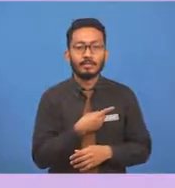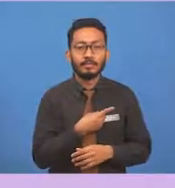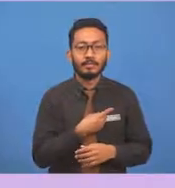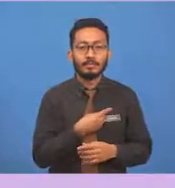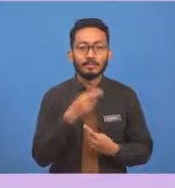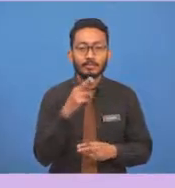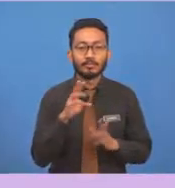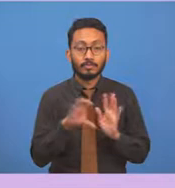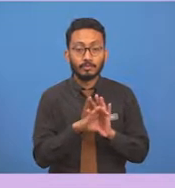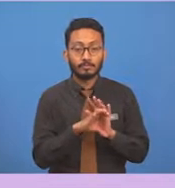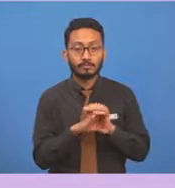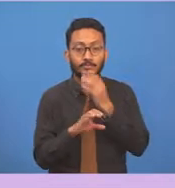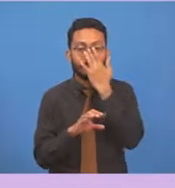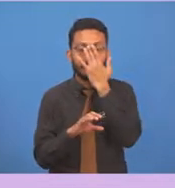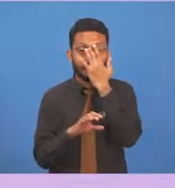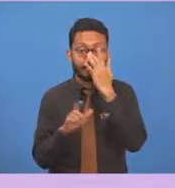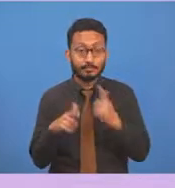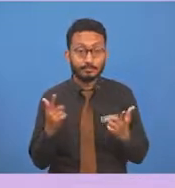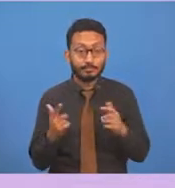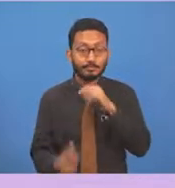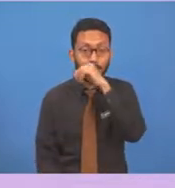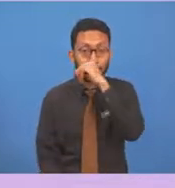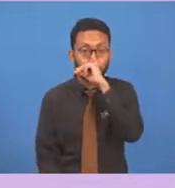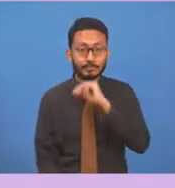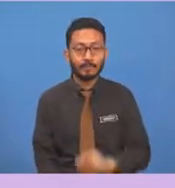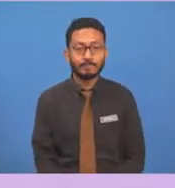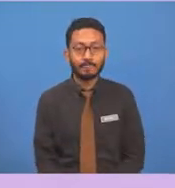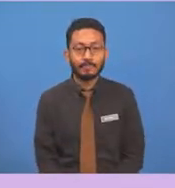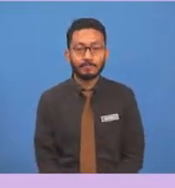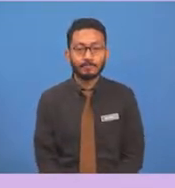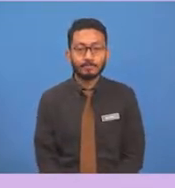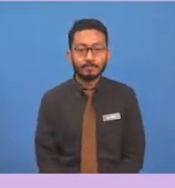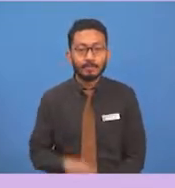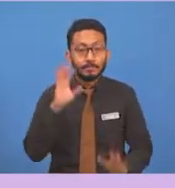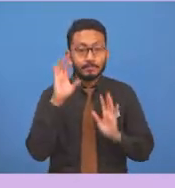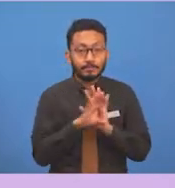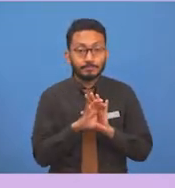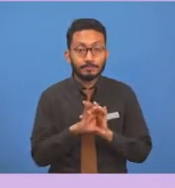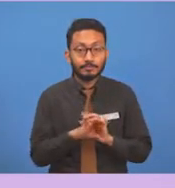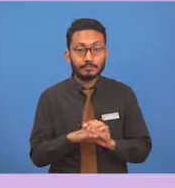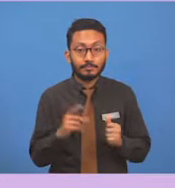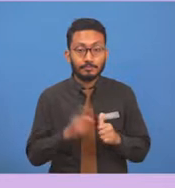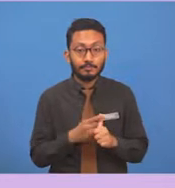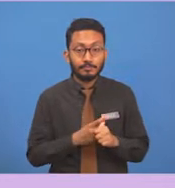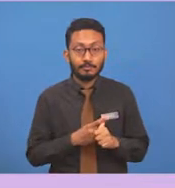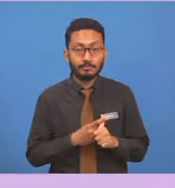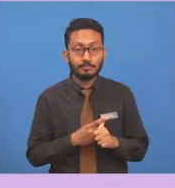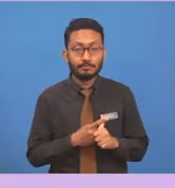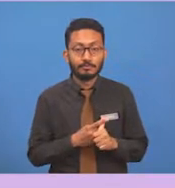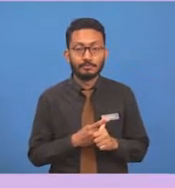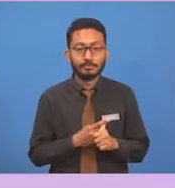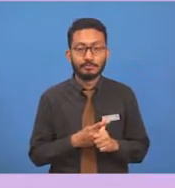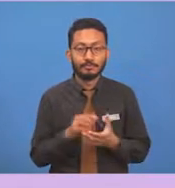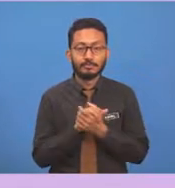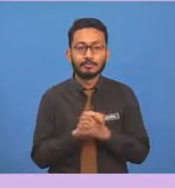contoh sikap hormat warga sekolah. Sila lihat gambar situasi ini. Situasi 1. Selamat